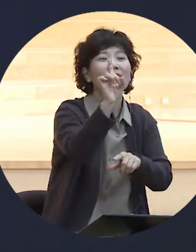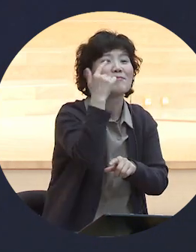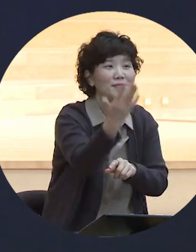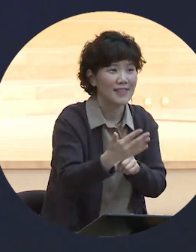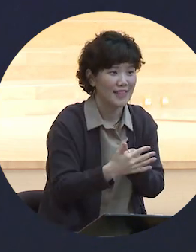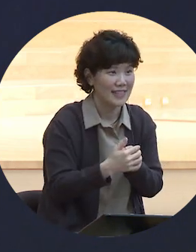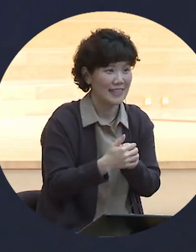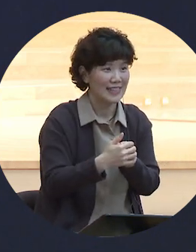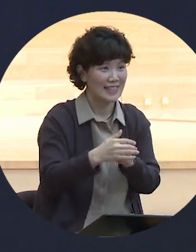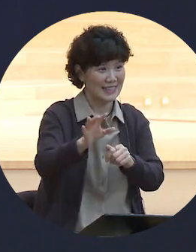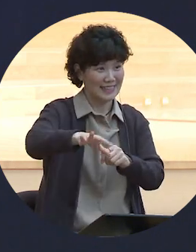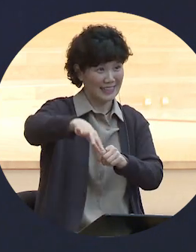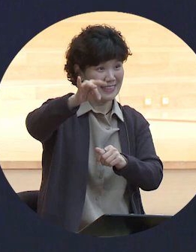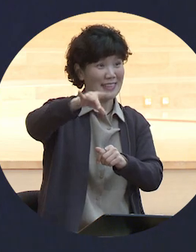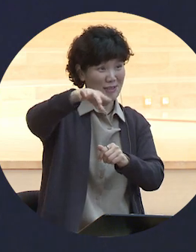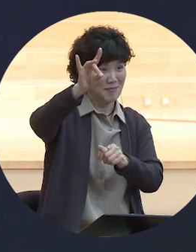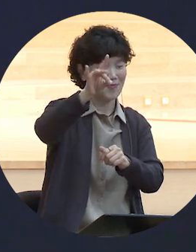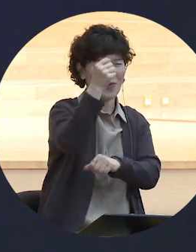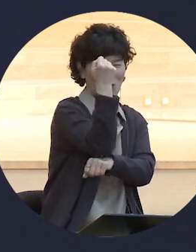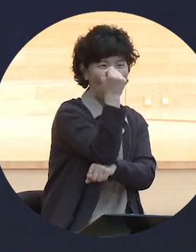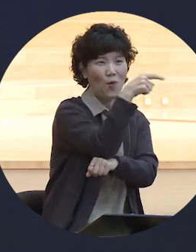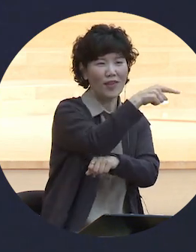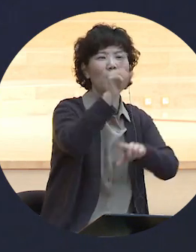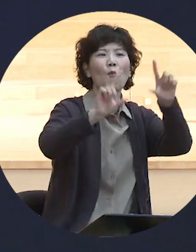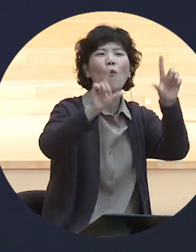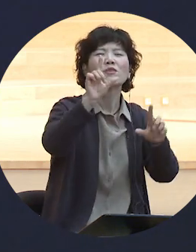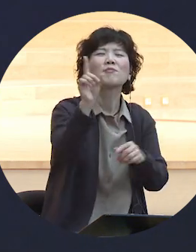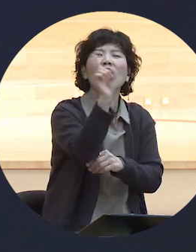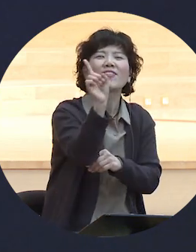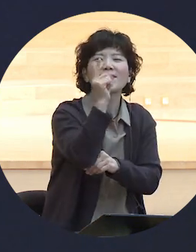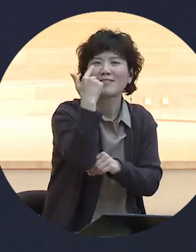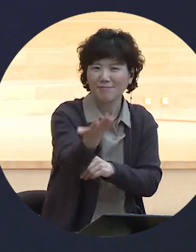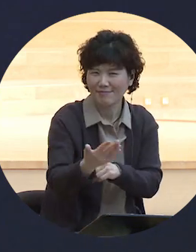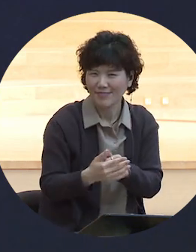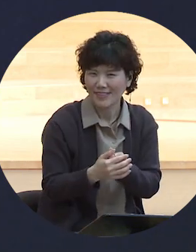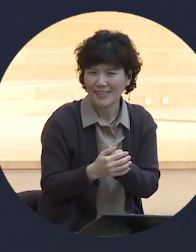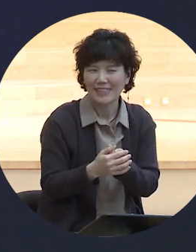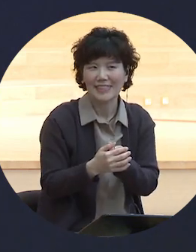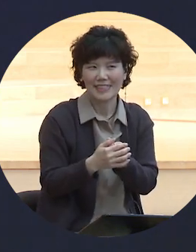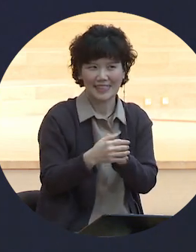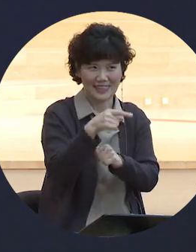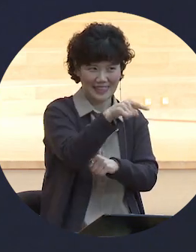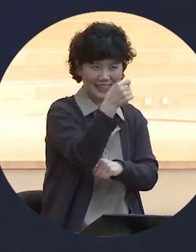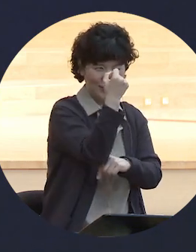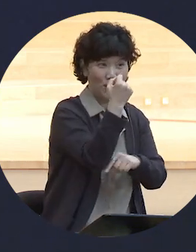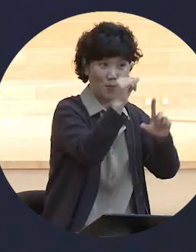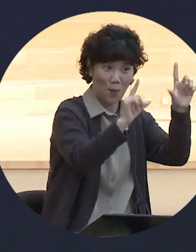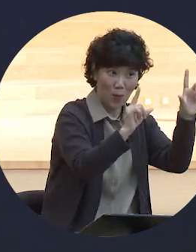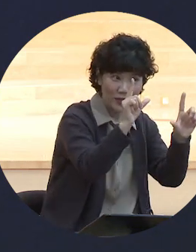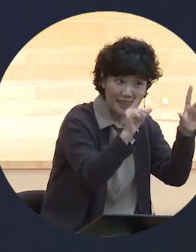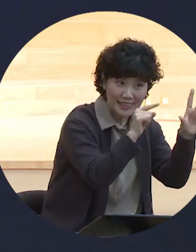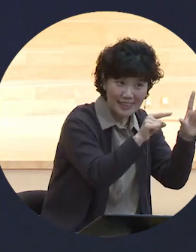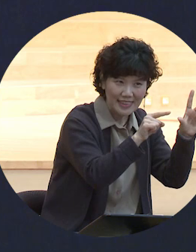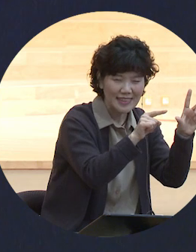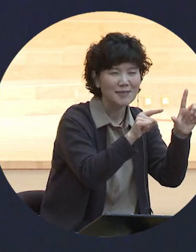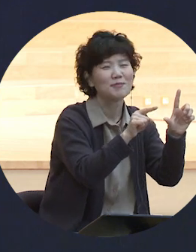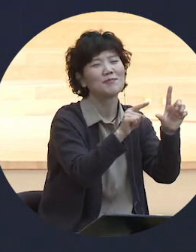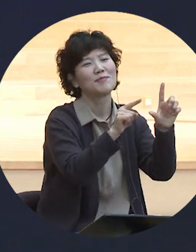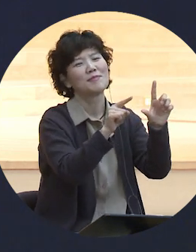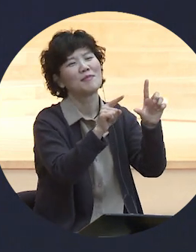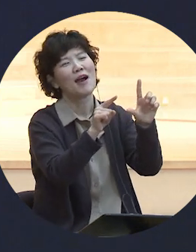그 프로토타입이라고 말하죠. 원형의 모습이 어떤 모습입니까? 그 원초적인 형태를 한번